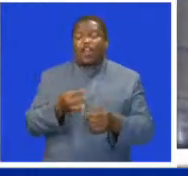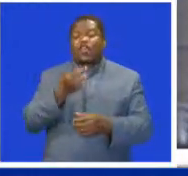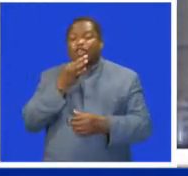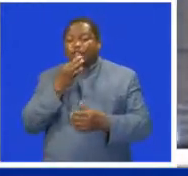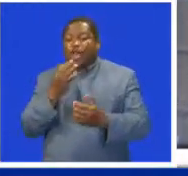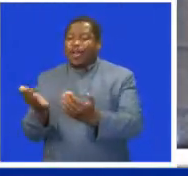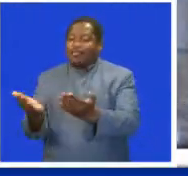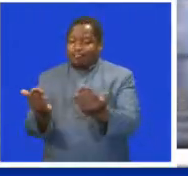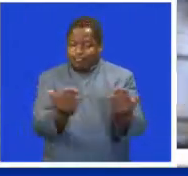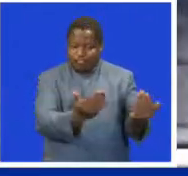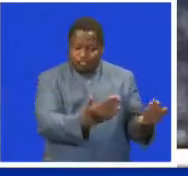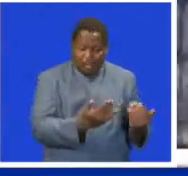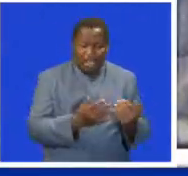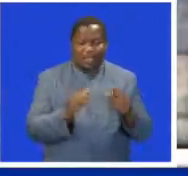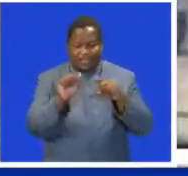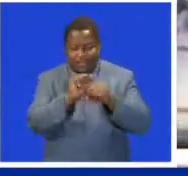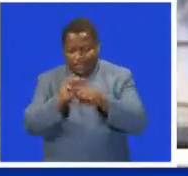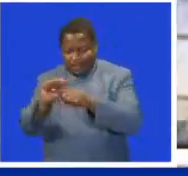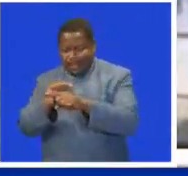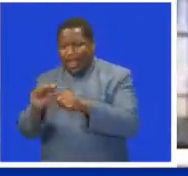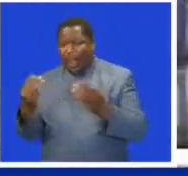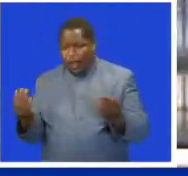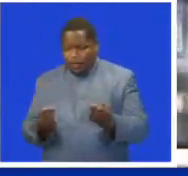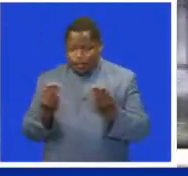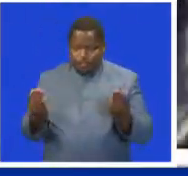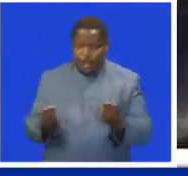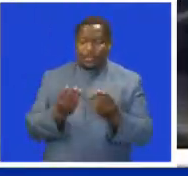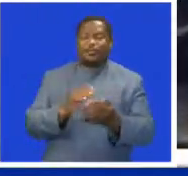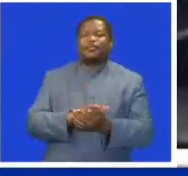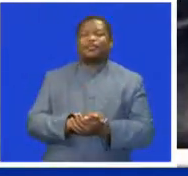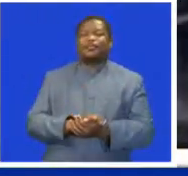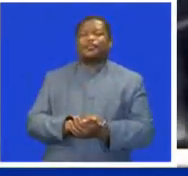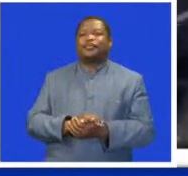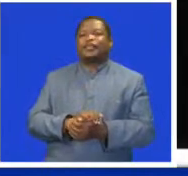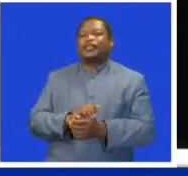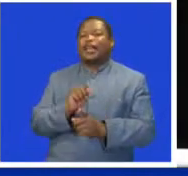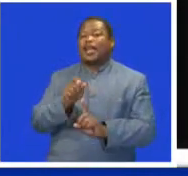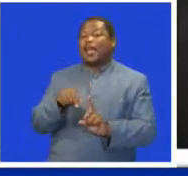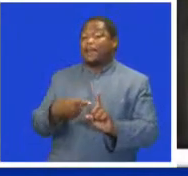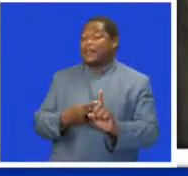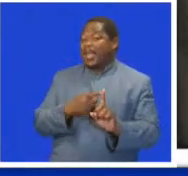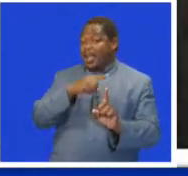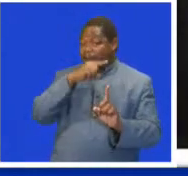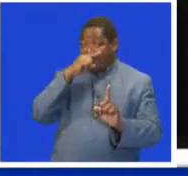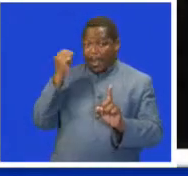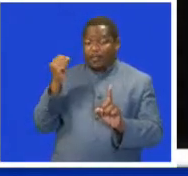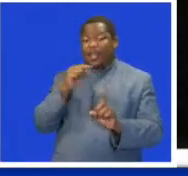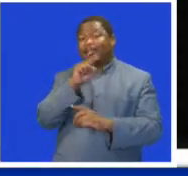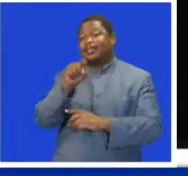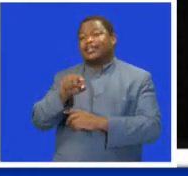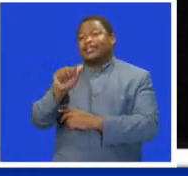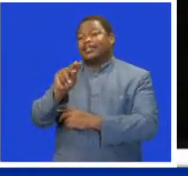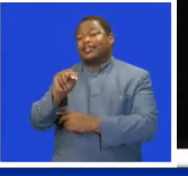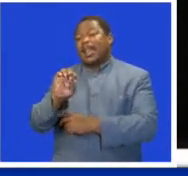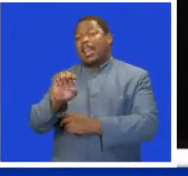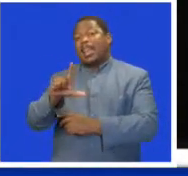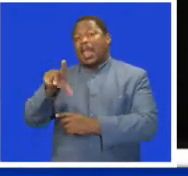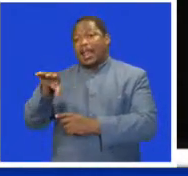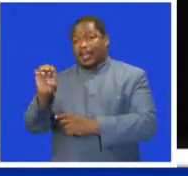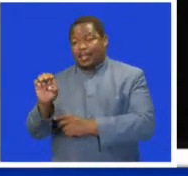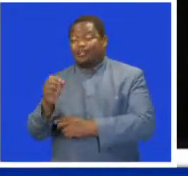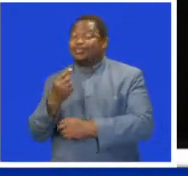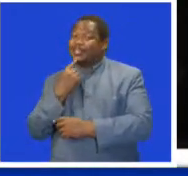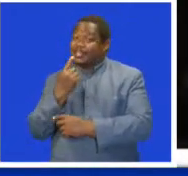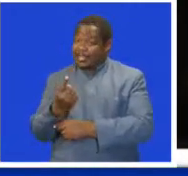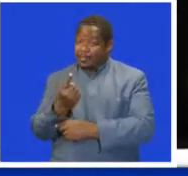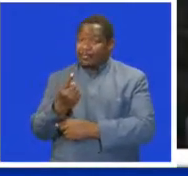Zanele fakuthe welibandla iEswatini Rabbit Farmers Club uthi kumgcoka ukuthi bafuyi bakhona ukusebentisane bakhone ukukhicitela